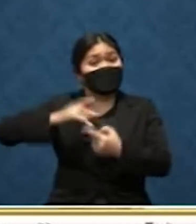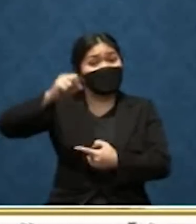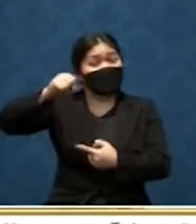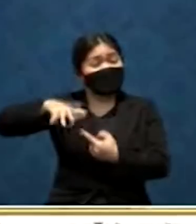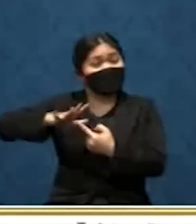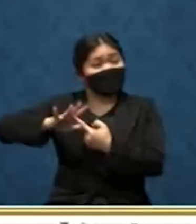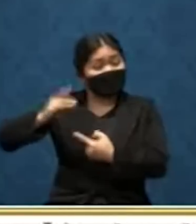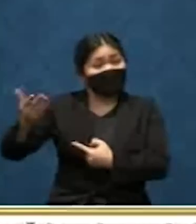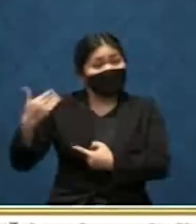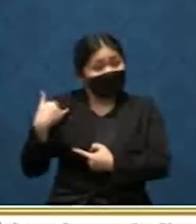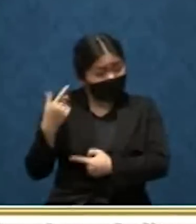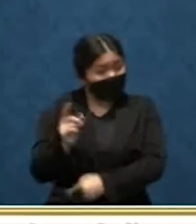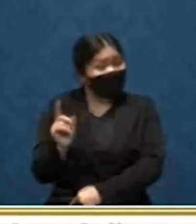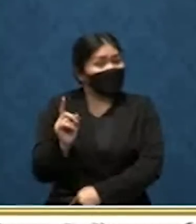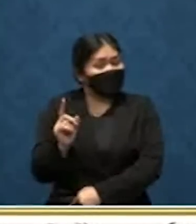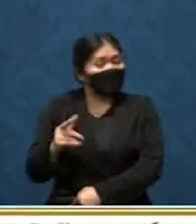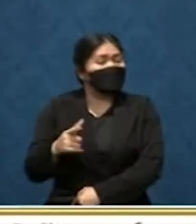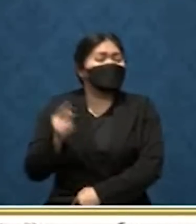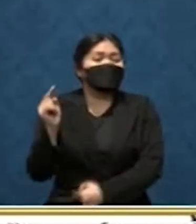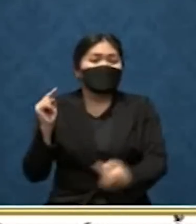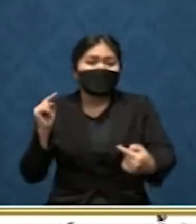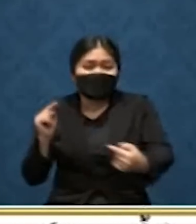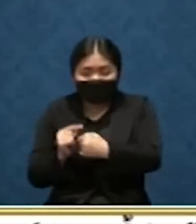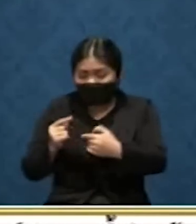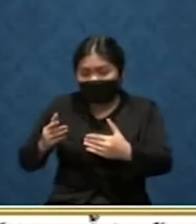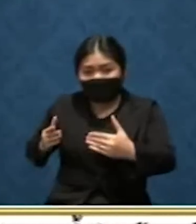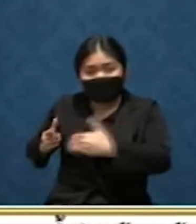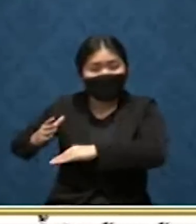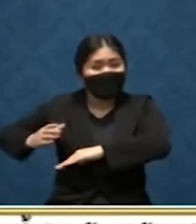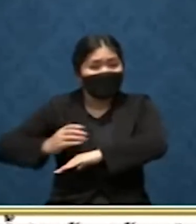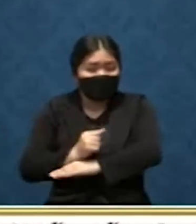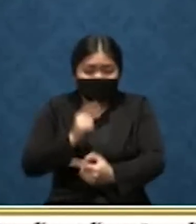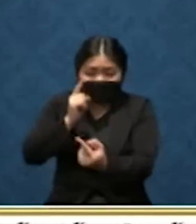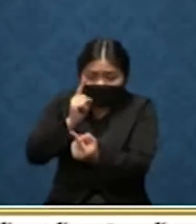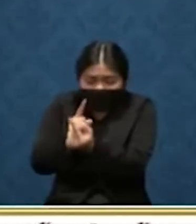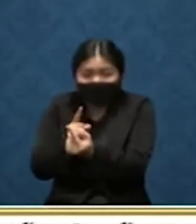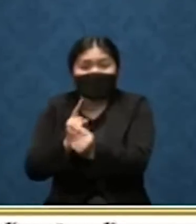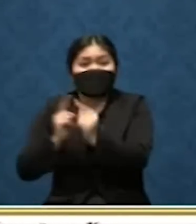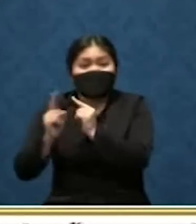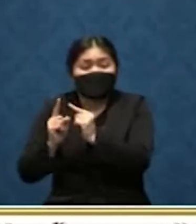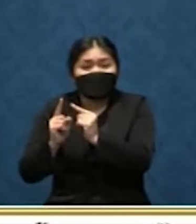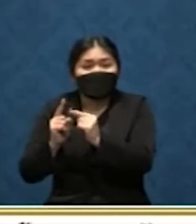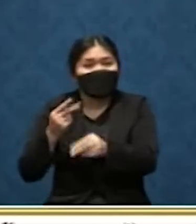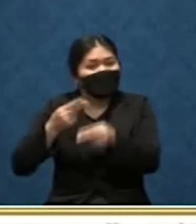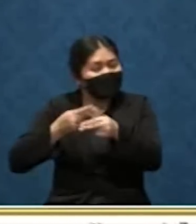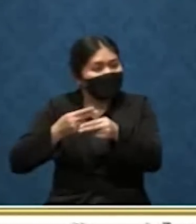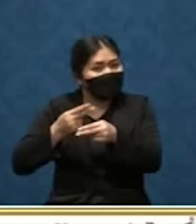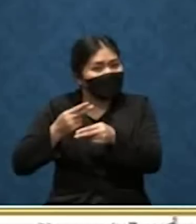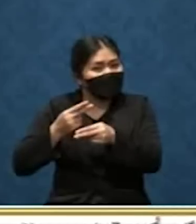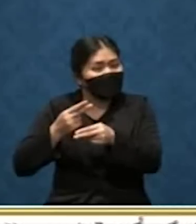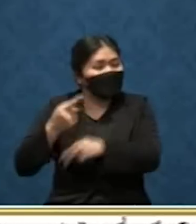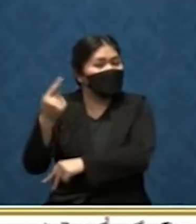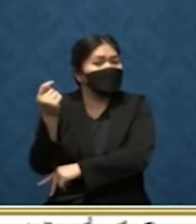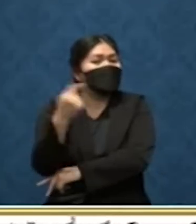คือชอบไปเข้าหาคนมีสีมีอำนาดวยเช่กครับลายที่สำคัญคือผลเอกทอทงหนึ่งใน